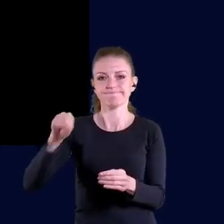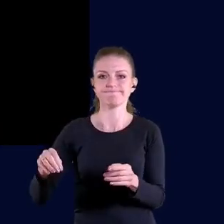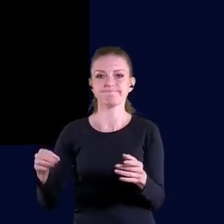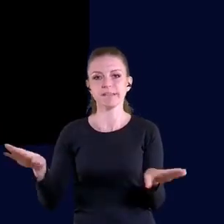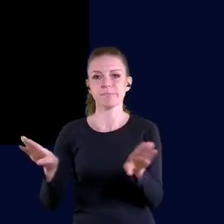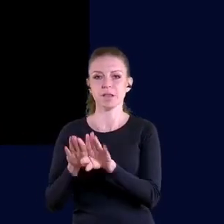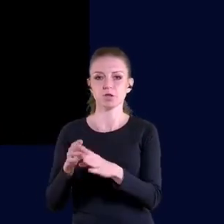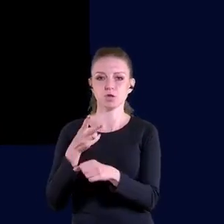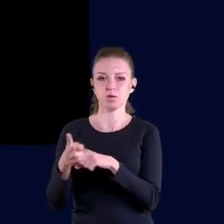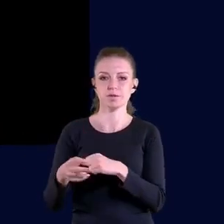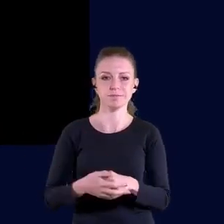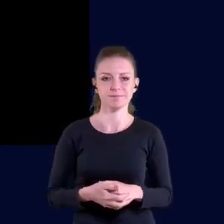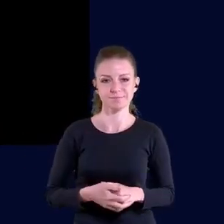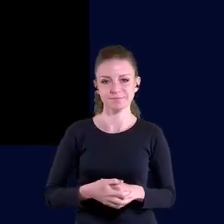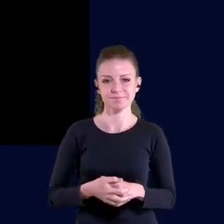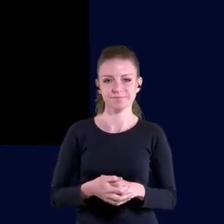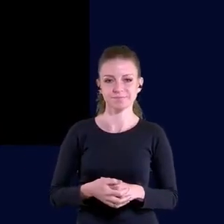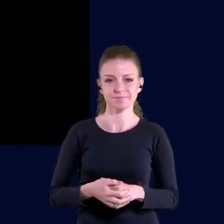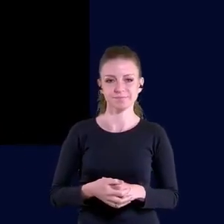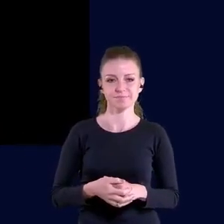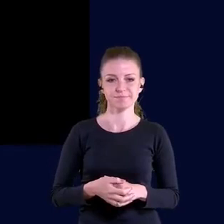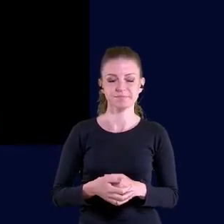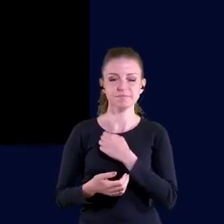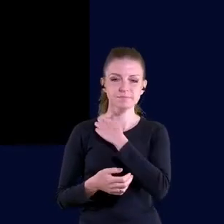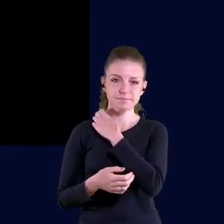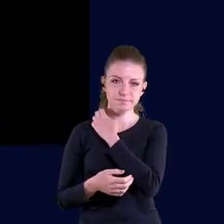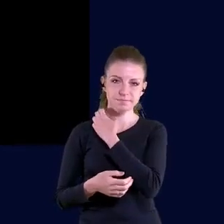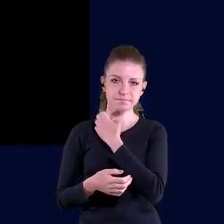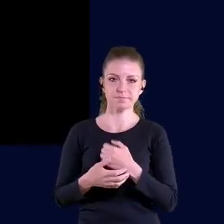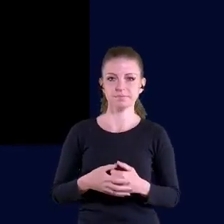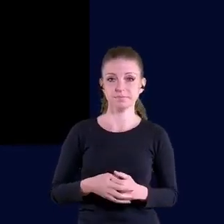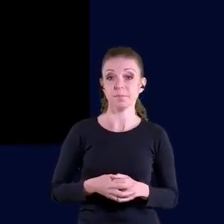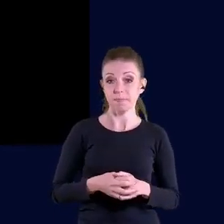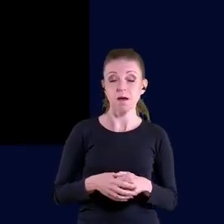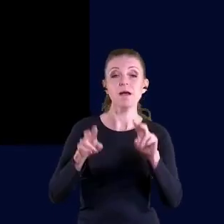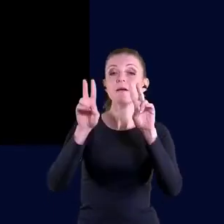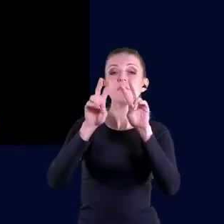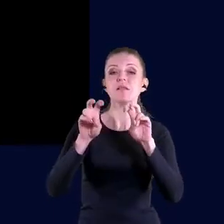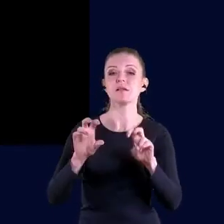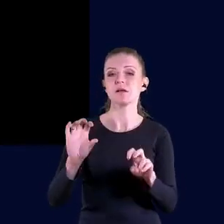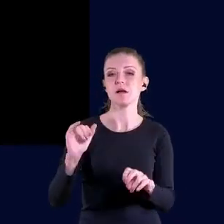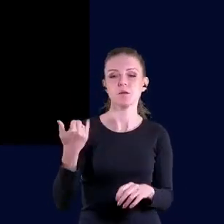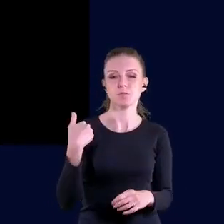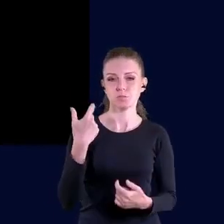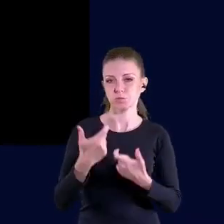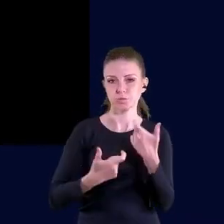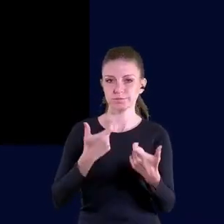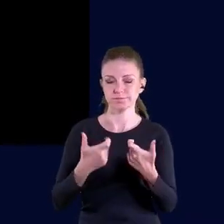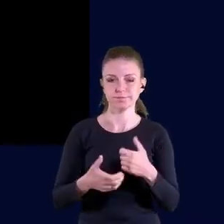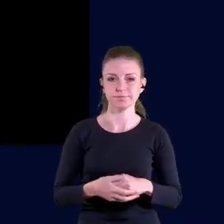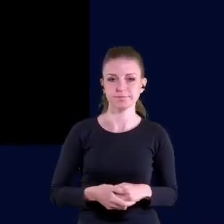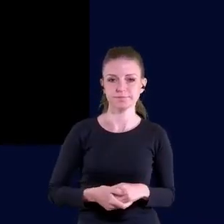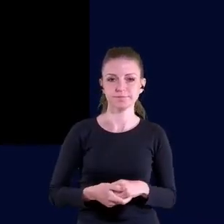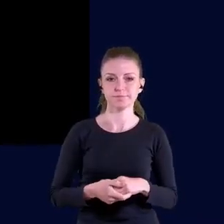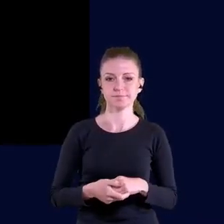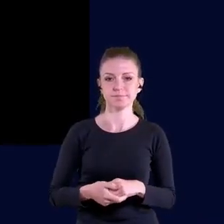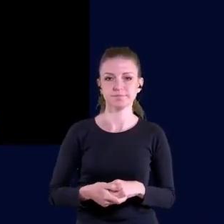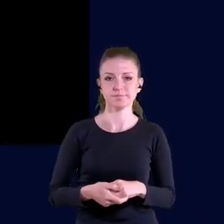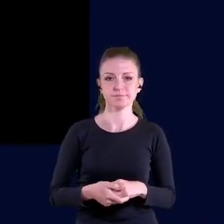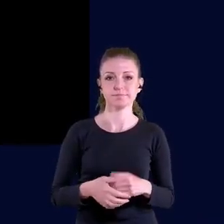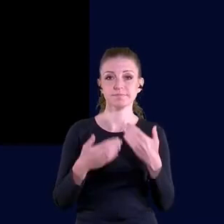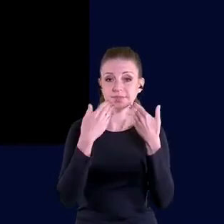tak powiem widoczne i samo samo badanie polegało w tym że za pomocą